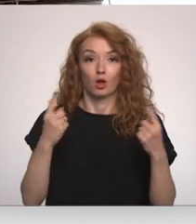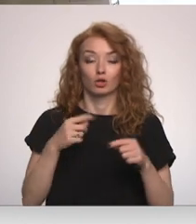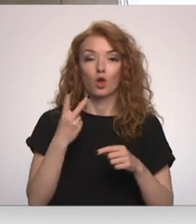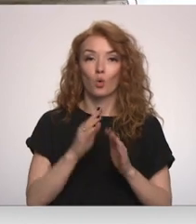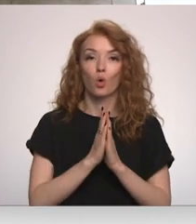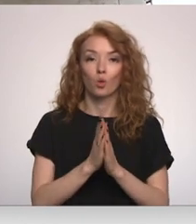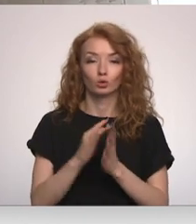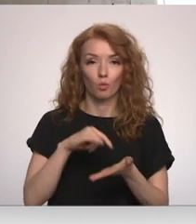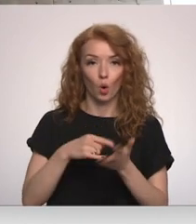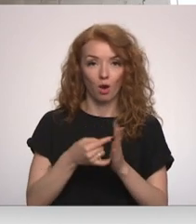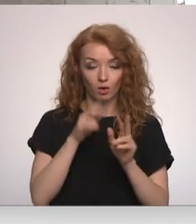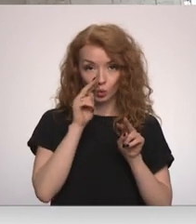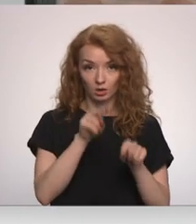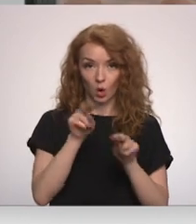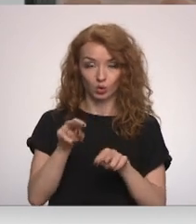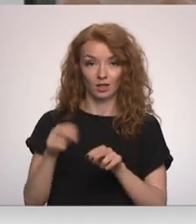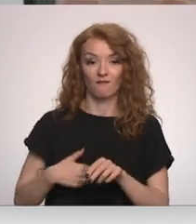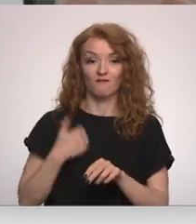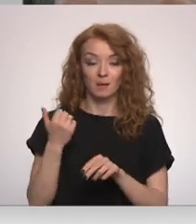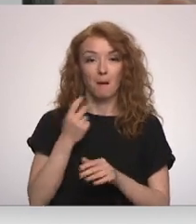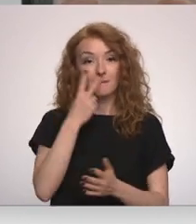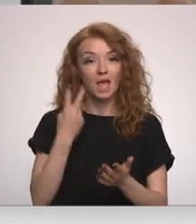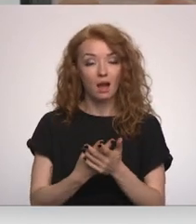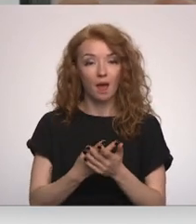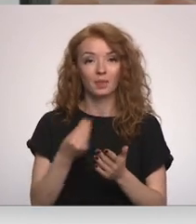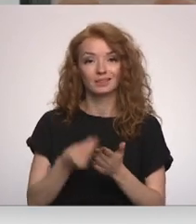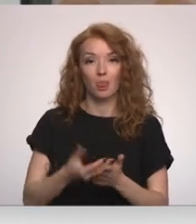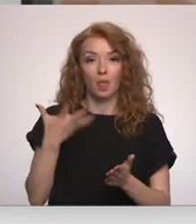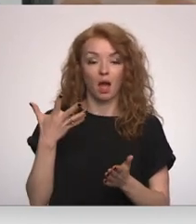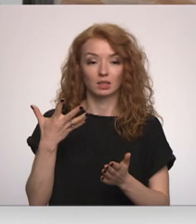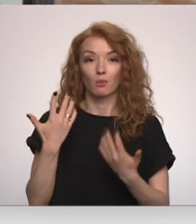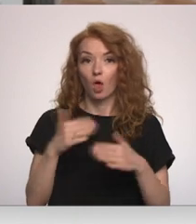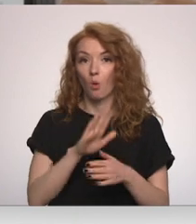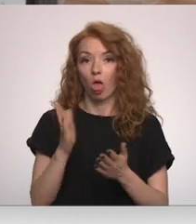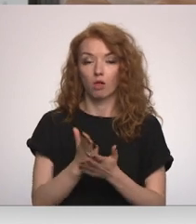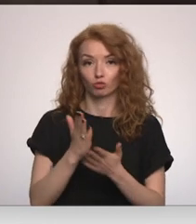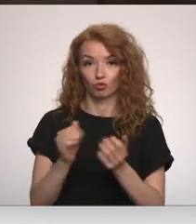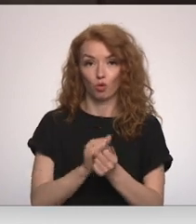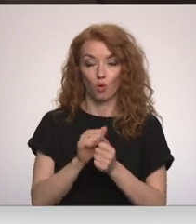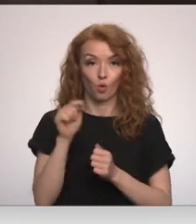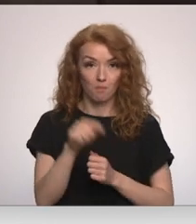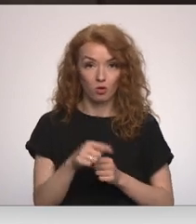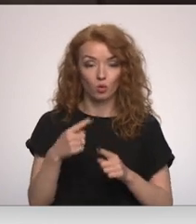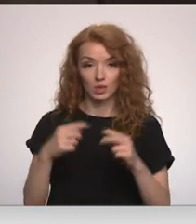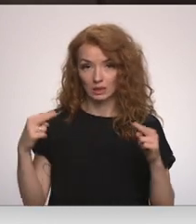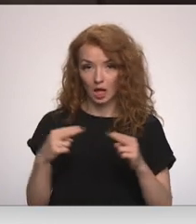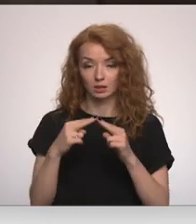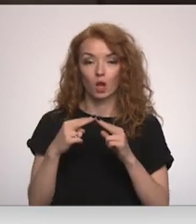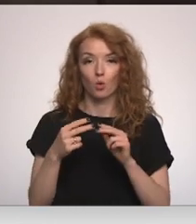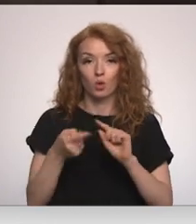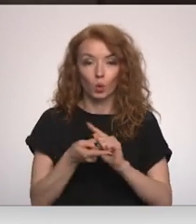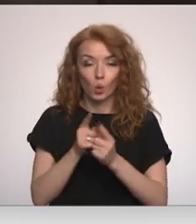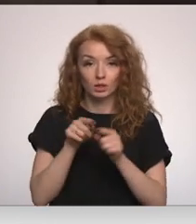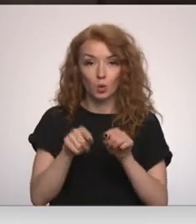aicina projektu uzraudzītāji, ir pierādīt sadārdzinājumu jau esošajos dokumentos un saskaņoti grozīt